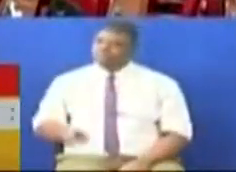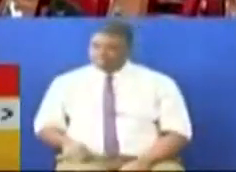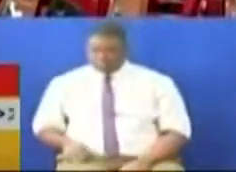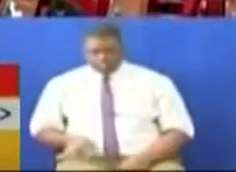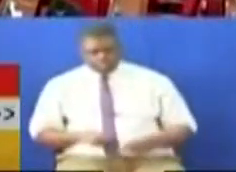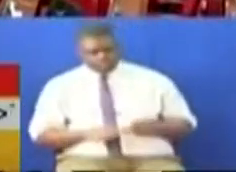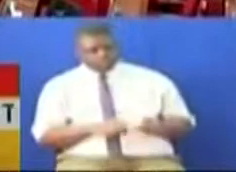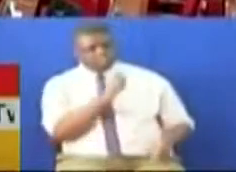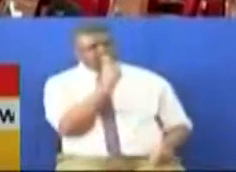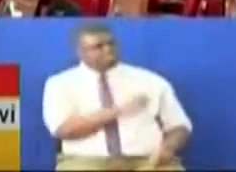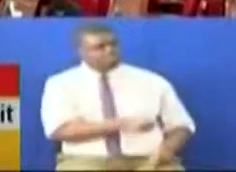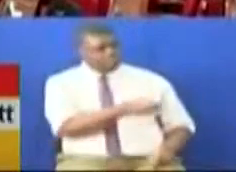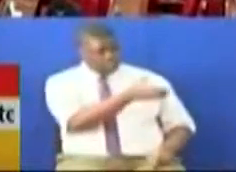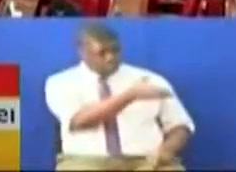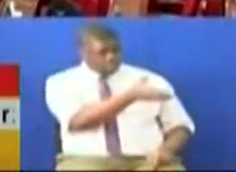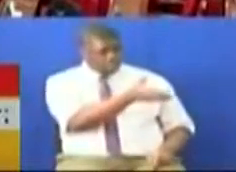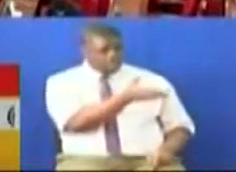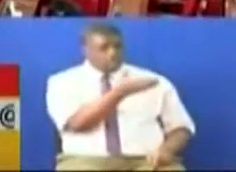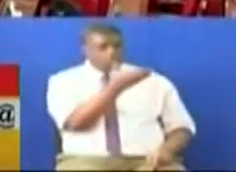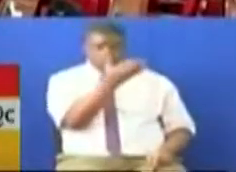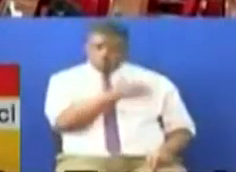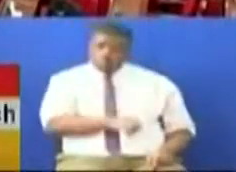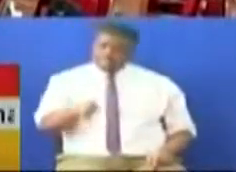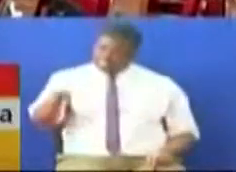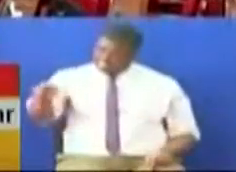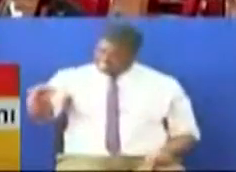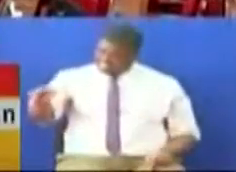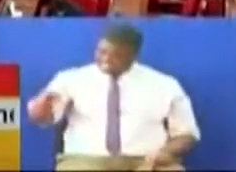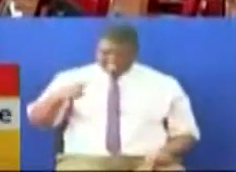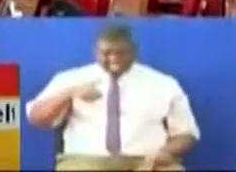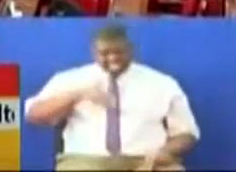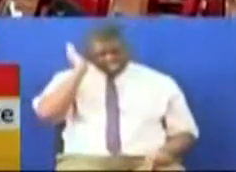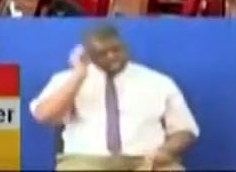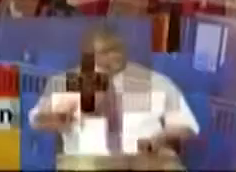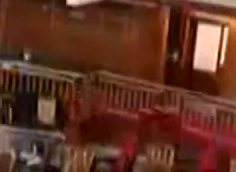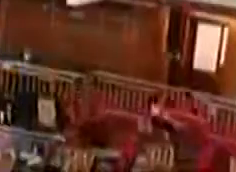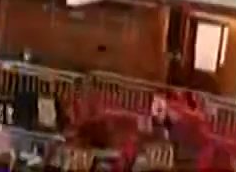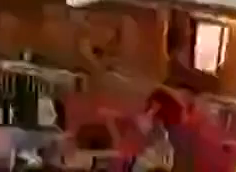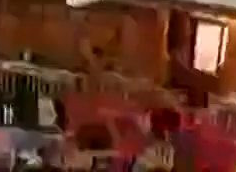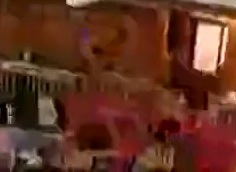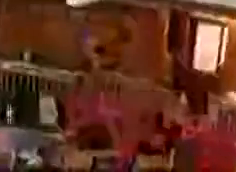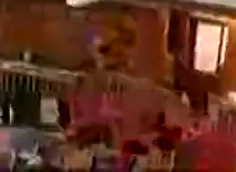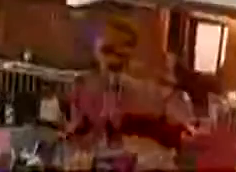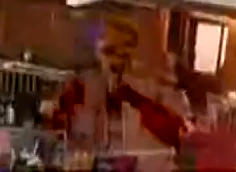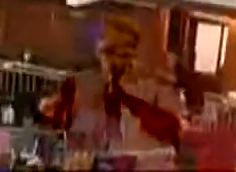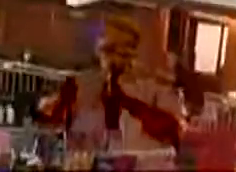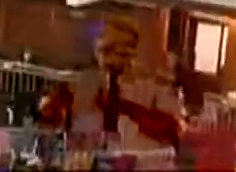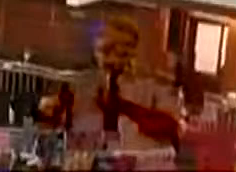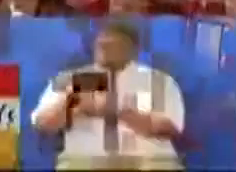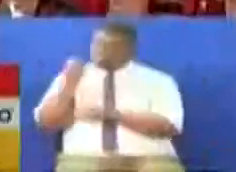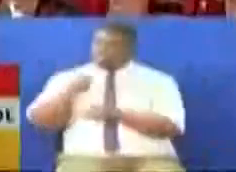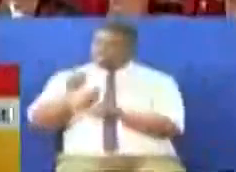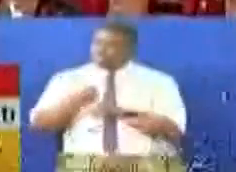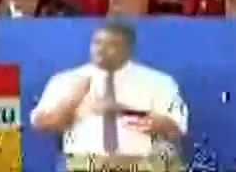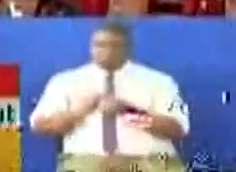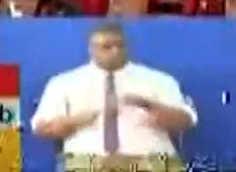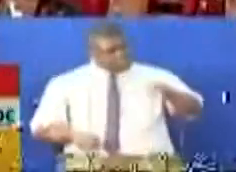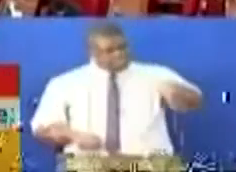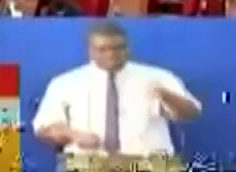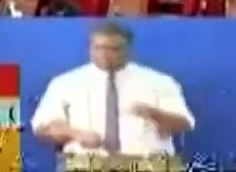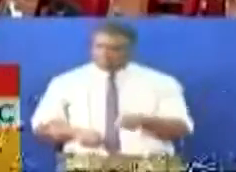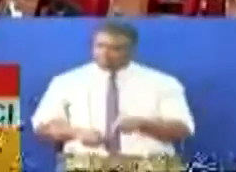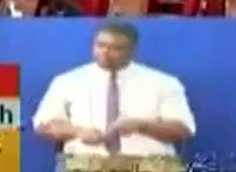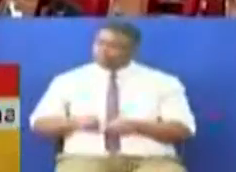mheshimiwa speaker, wakati mheshimiwa waziri pamoja na serikali wanategemea kwenda kulifanyia kazi jambo hili, wahakishe kwamba wanafanyia kazi pia